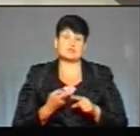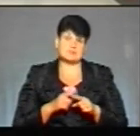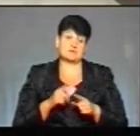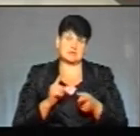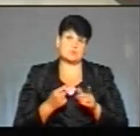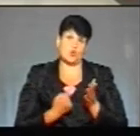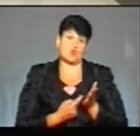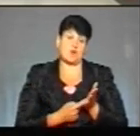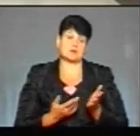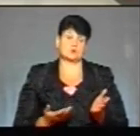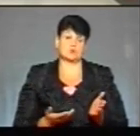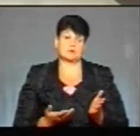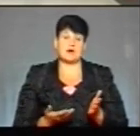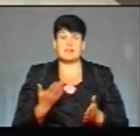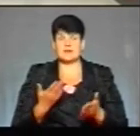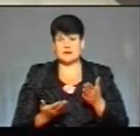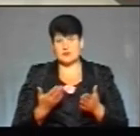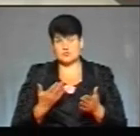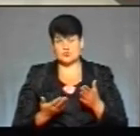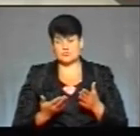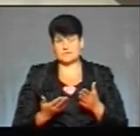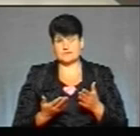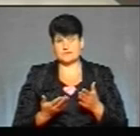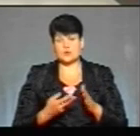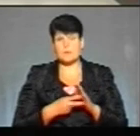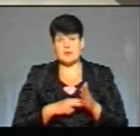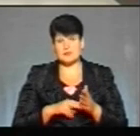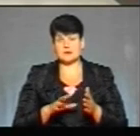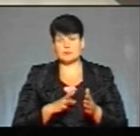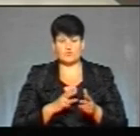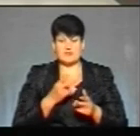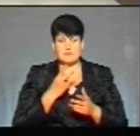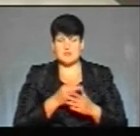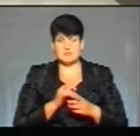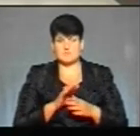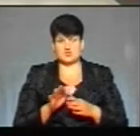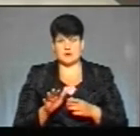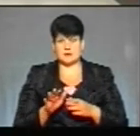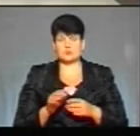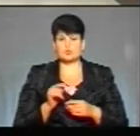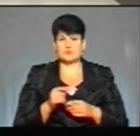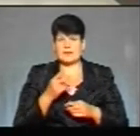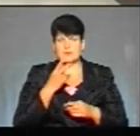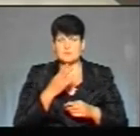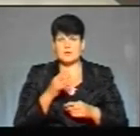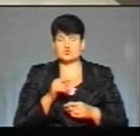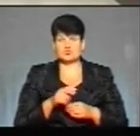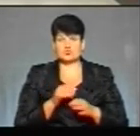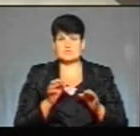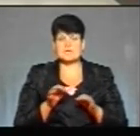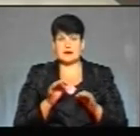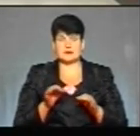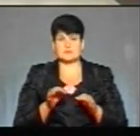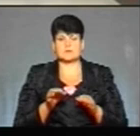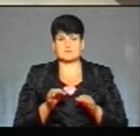дійсно так треба. Але якщо той план, який був, то в принципі він не передбачає. Тому я не бачу тут поки що ніяких застережень,